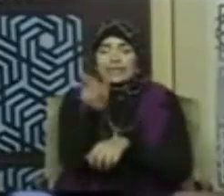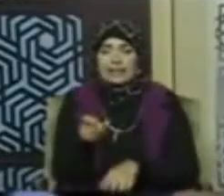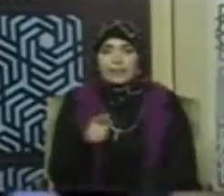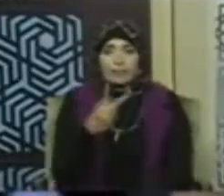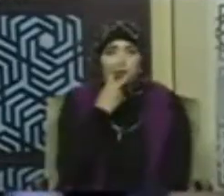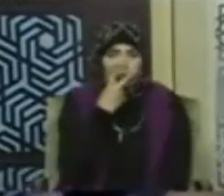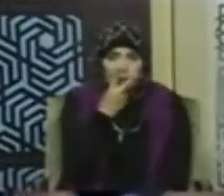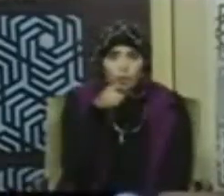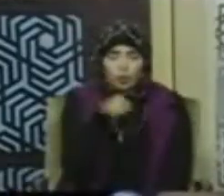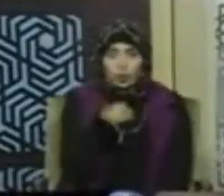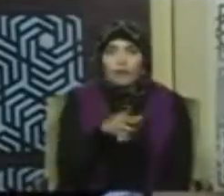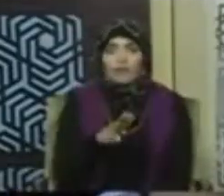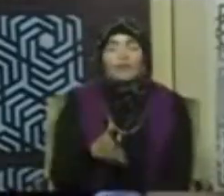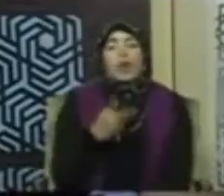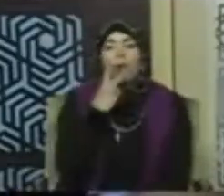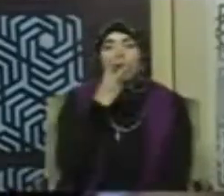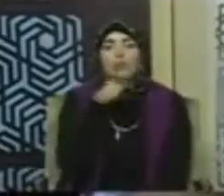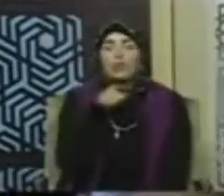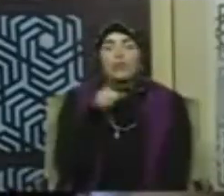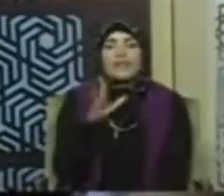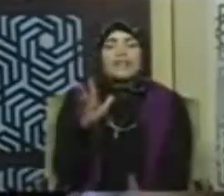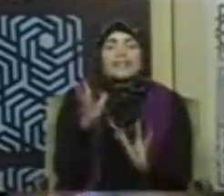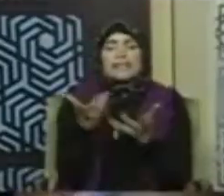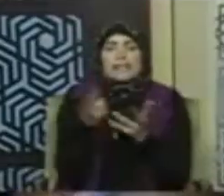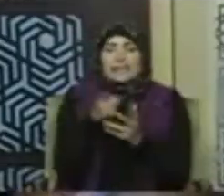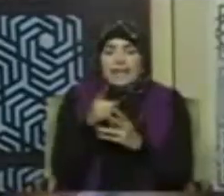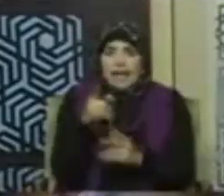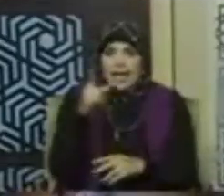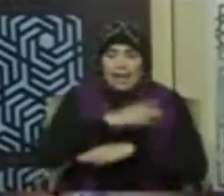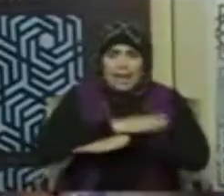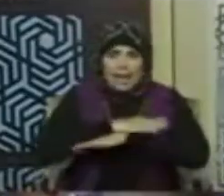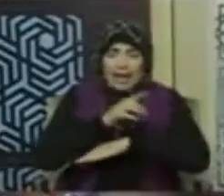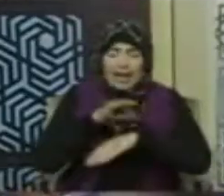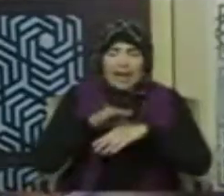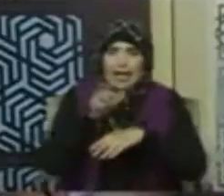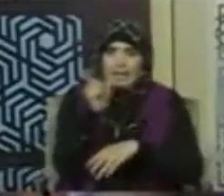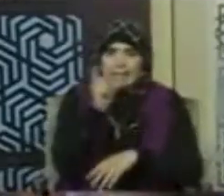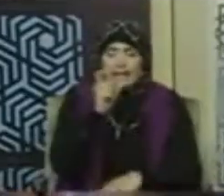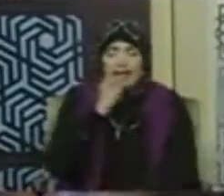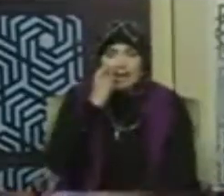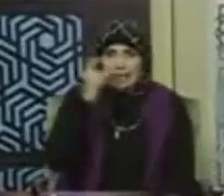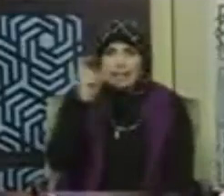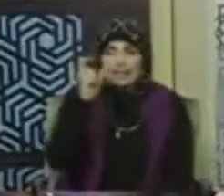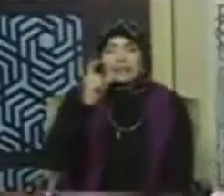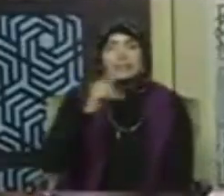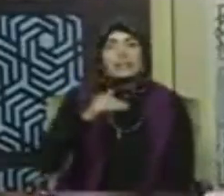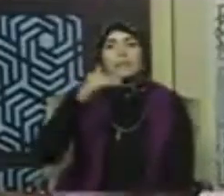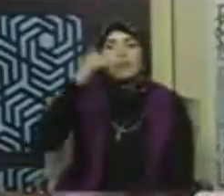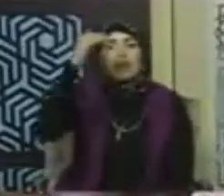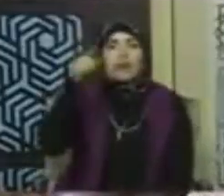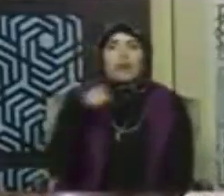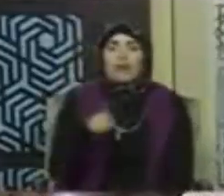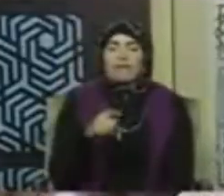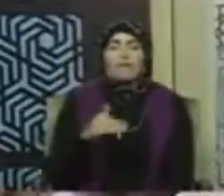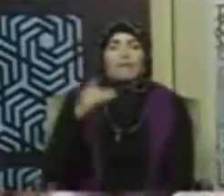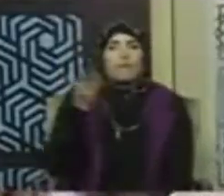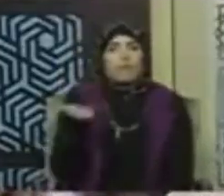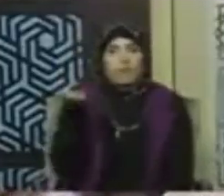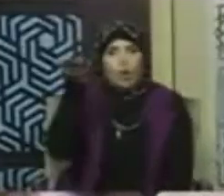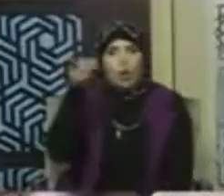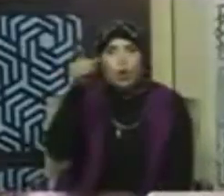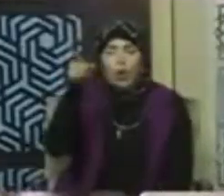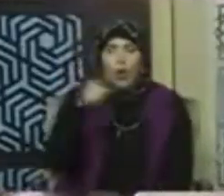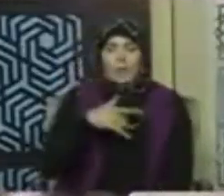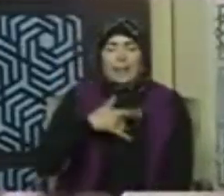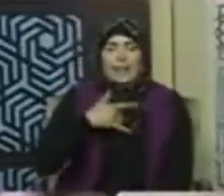انظر إلى أي مدى يرقى الإسلام بالحس الإنساني الذي نغفل عنه ونظنه